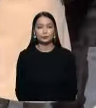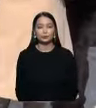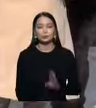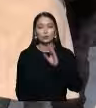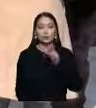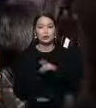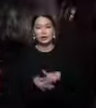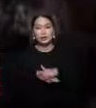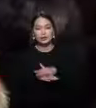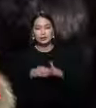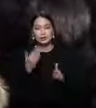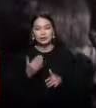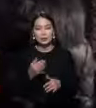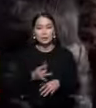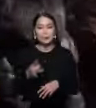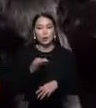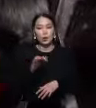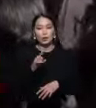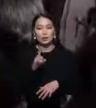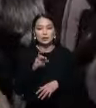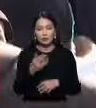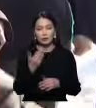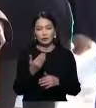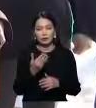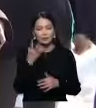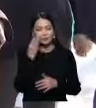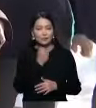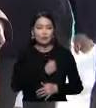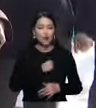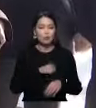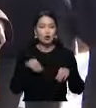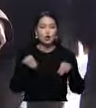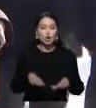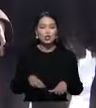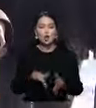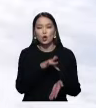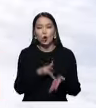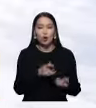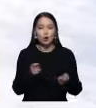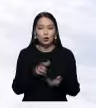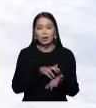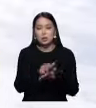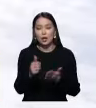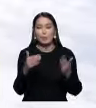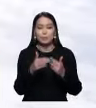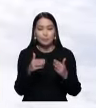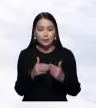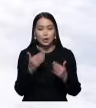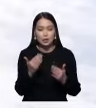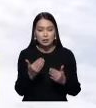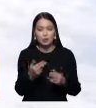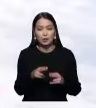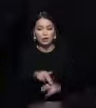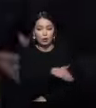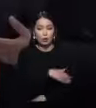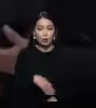микрорайона Ужет выдалось эмоциональным. Алматинцы возмущены решением городских властей снести их дома. И все ради пробивки улицы